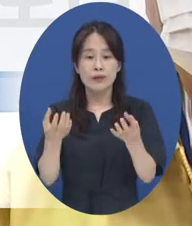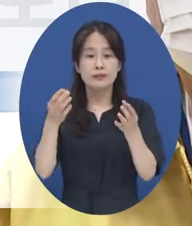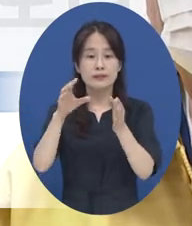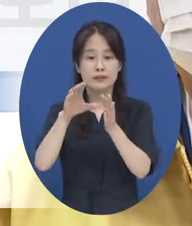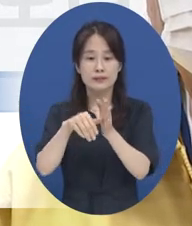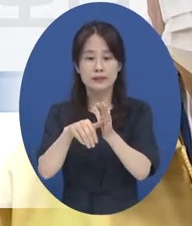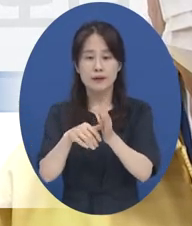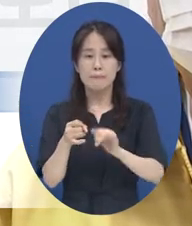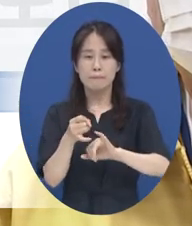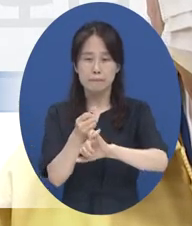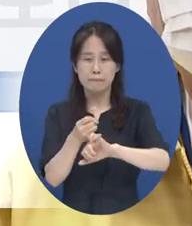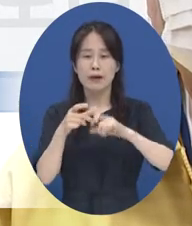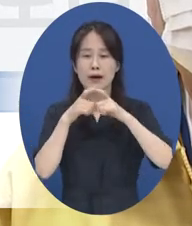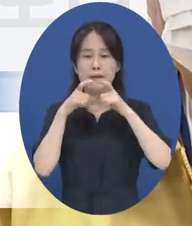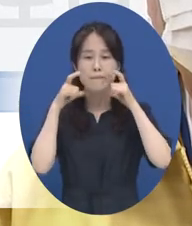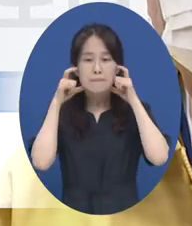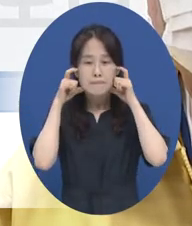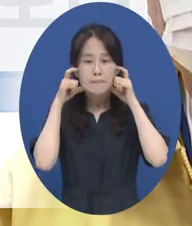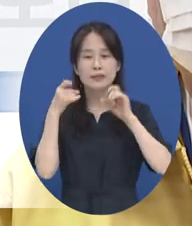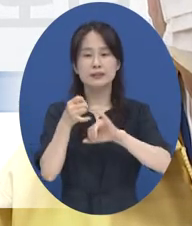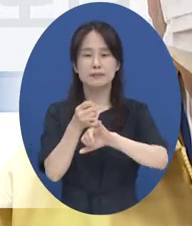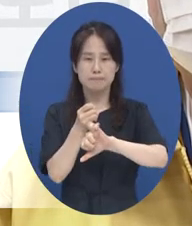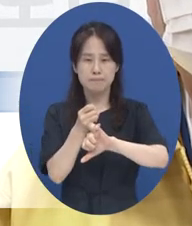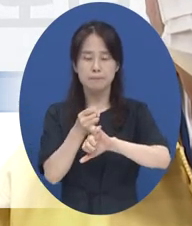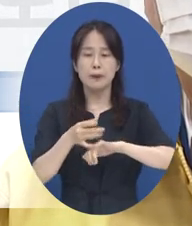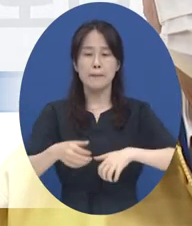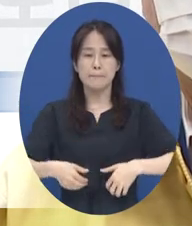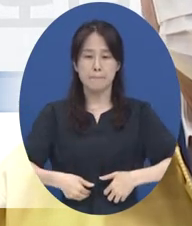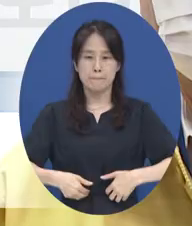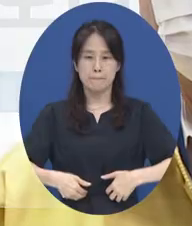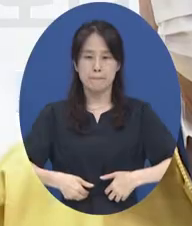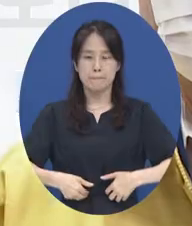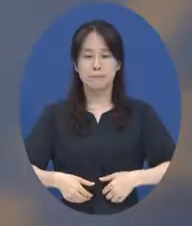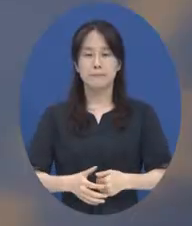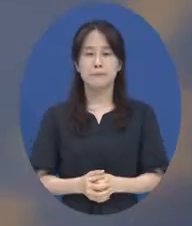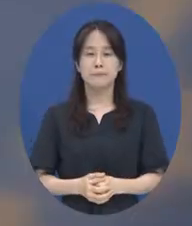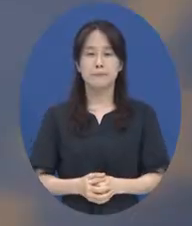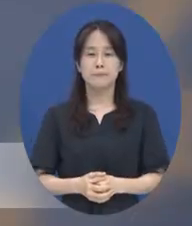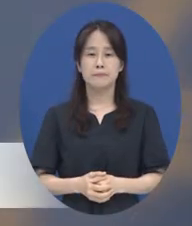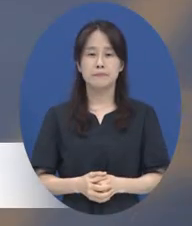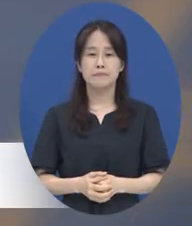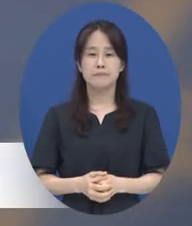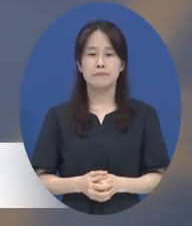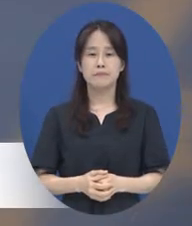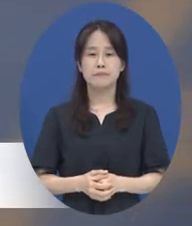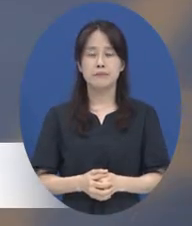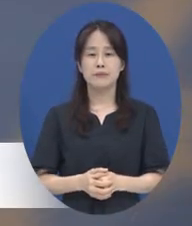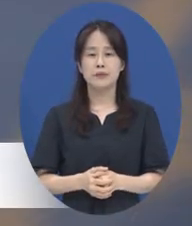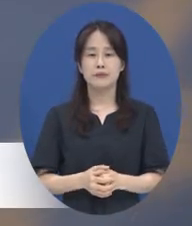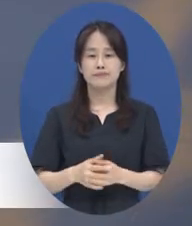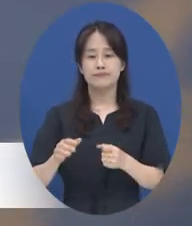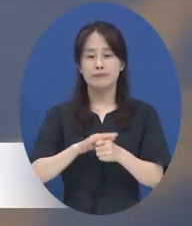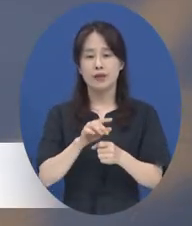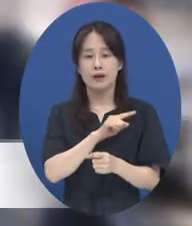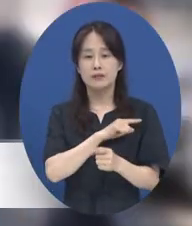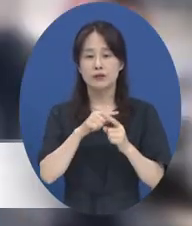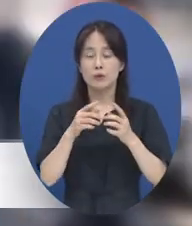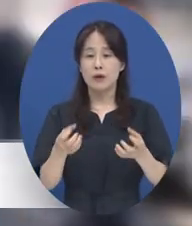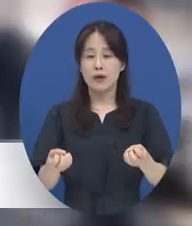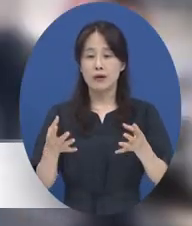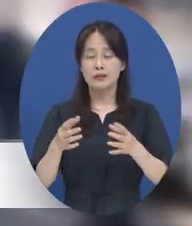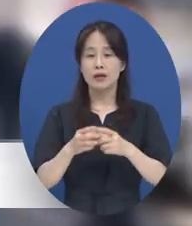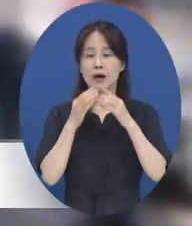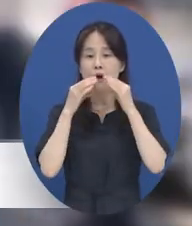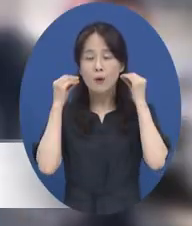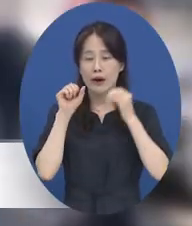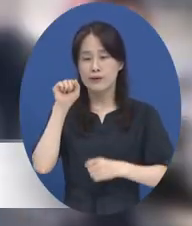행사의 경우에는 반드시 마스크를 의무적으로 착용해야 합니다. 또한 도내 사랑제일교회 행사나 광화문